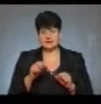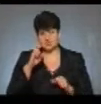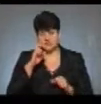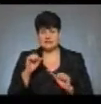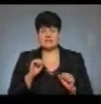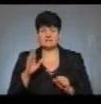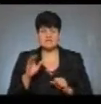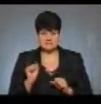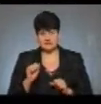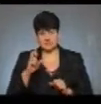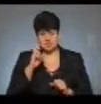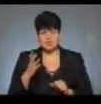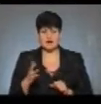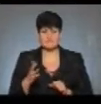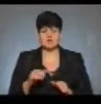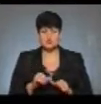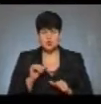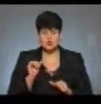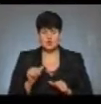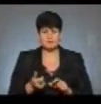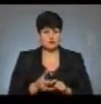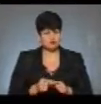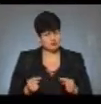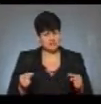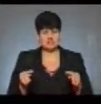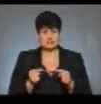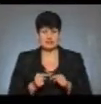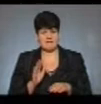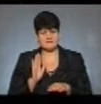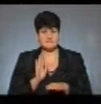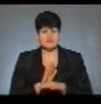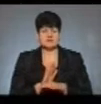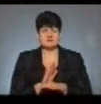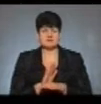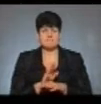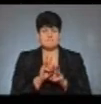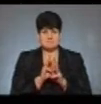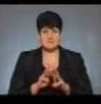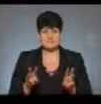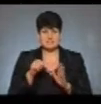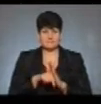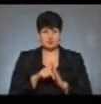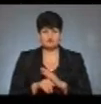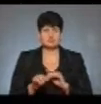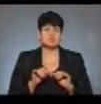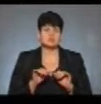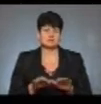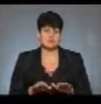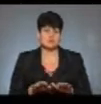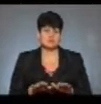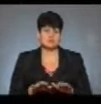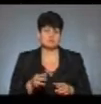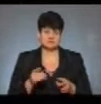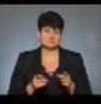керівництва держави, зокрема, дуже чітка вказівка і розпорядження міністра внутрішніх справ, ну,